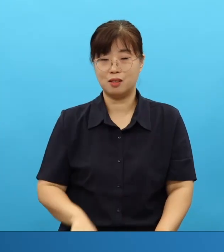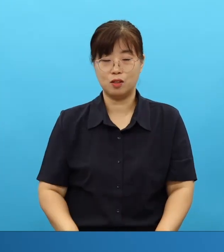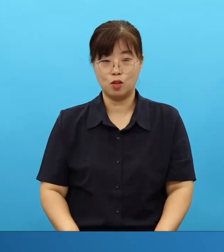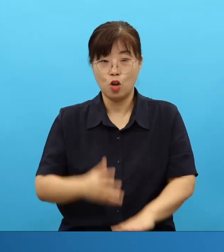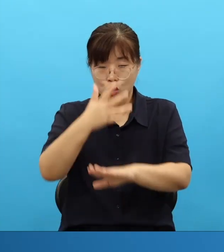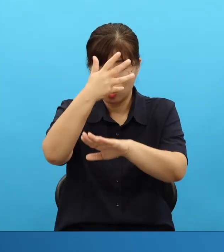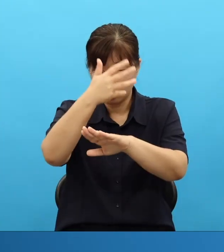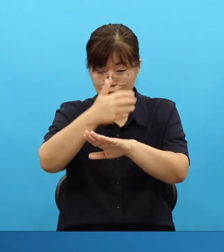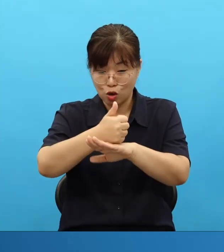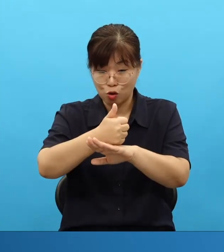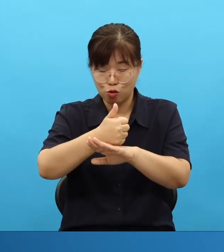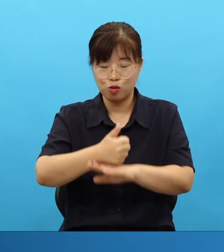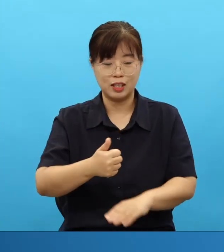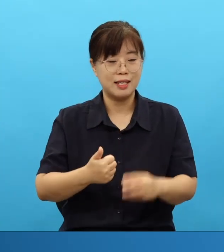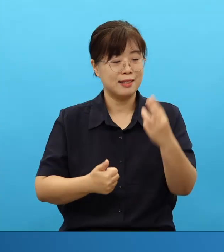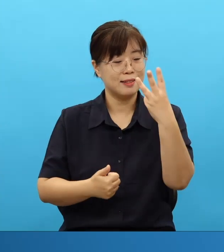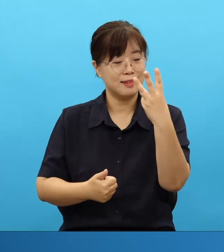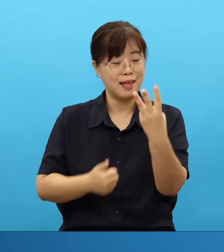있다